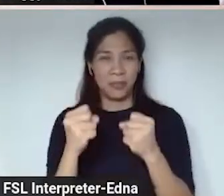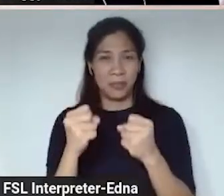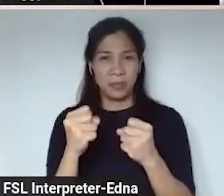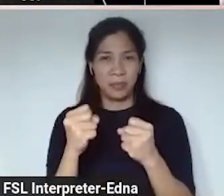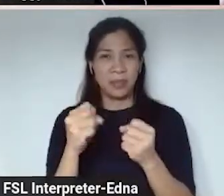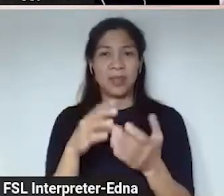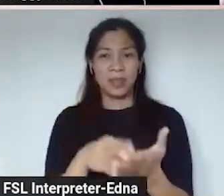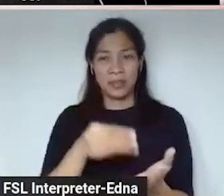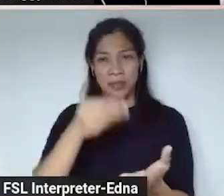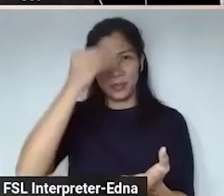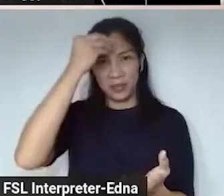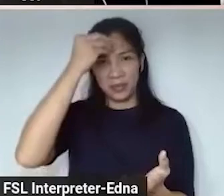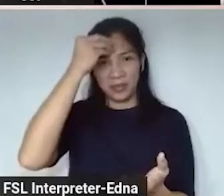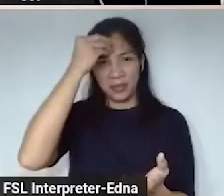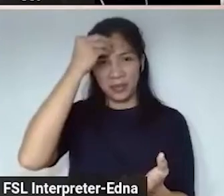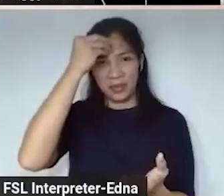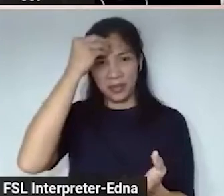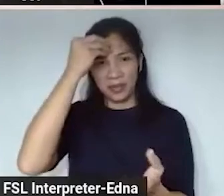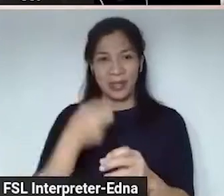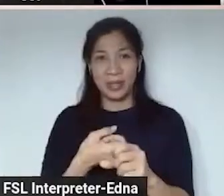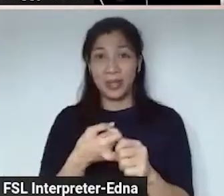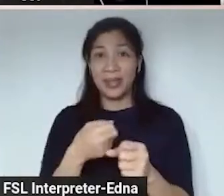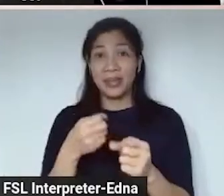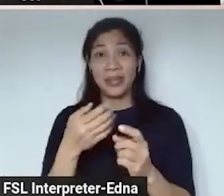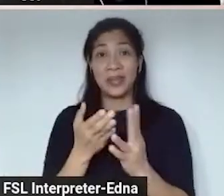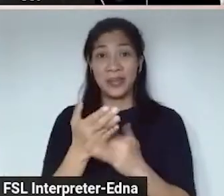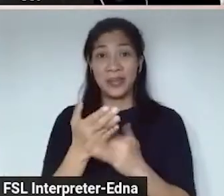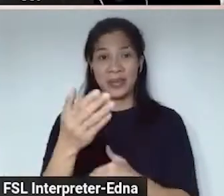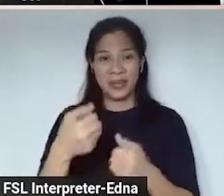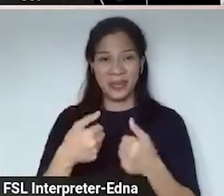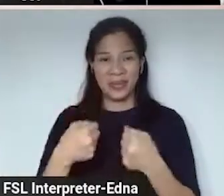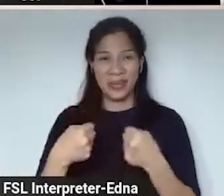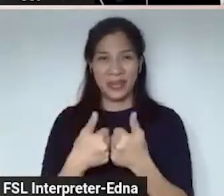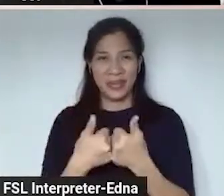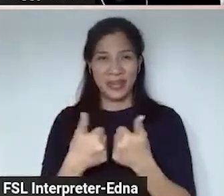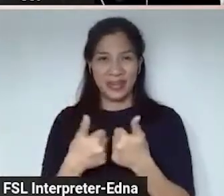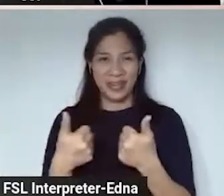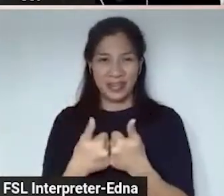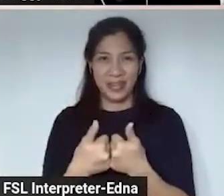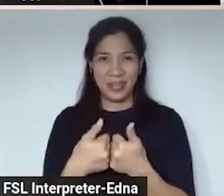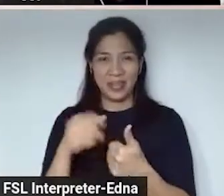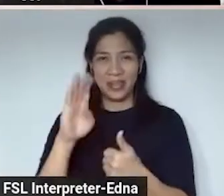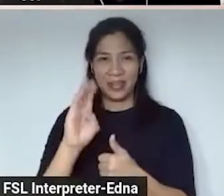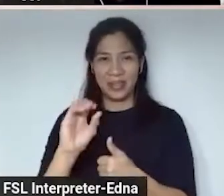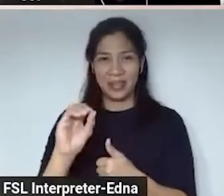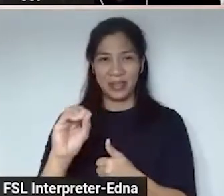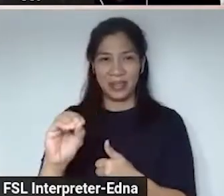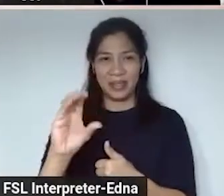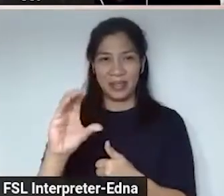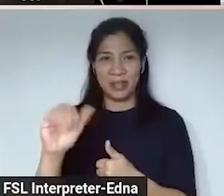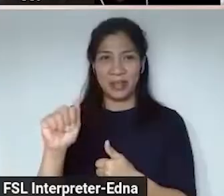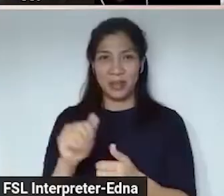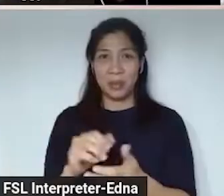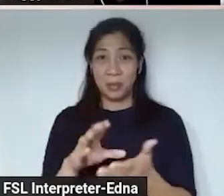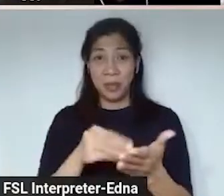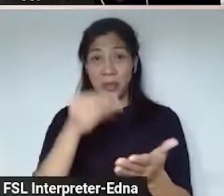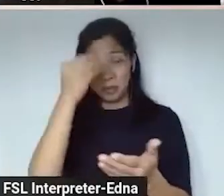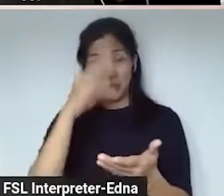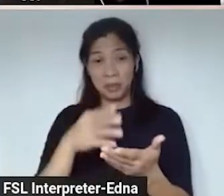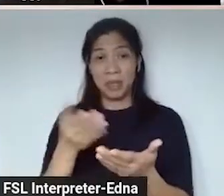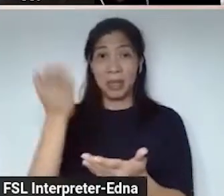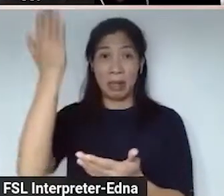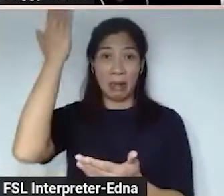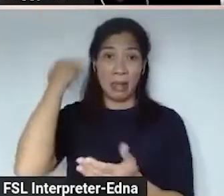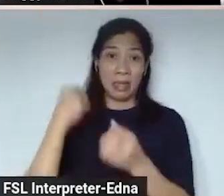sa sports na ipinasok siya ni Lord, which is Bosha. Actually, I've only learned about Bosha last year when we have